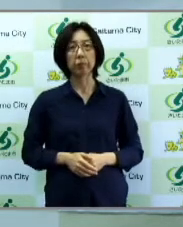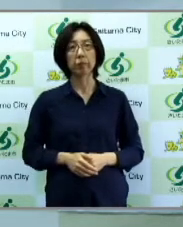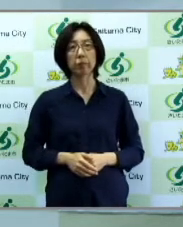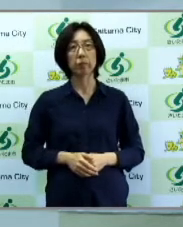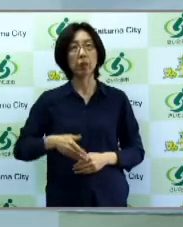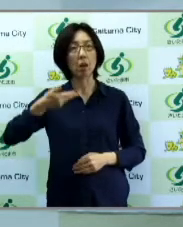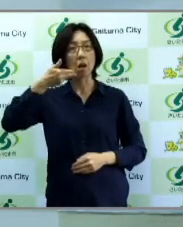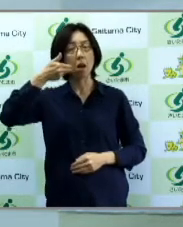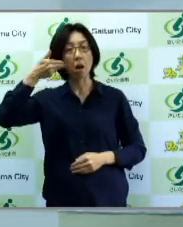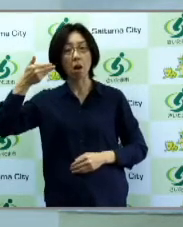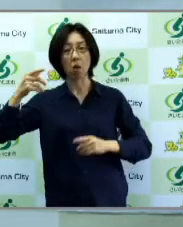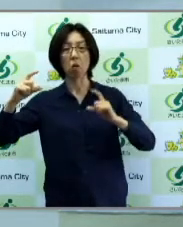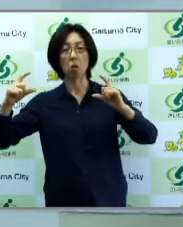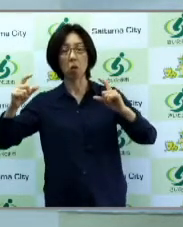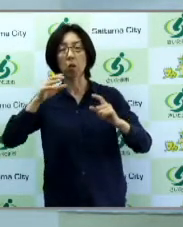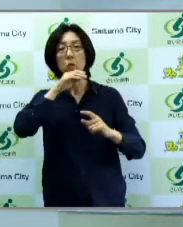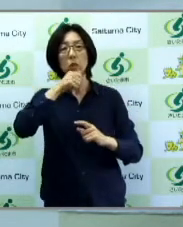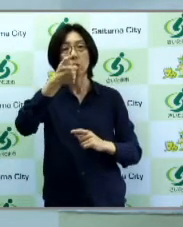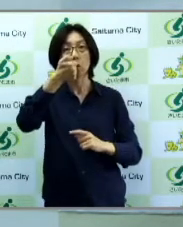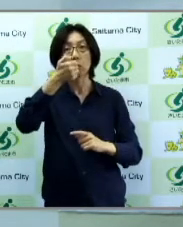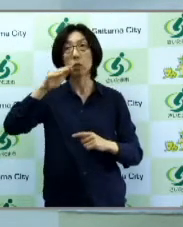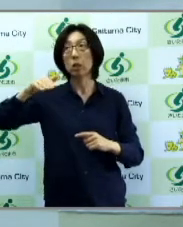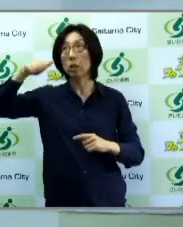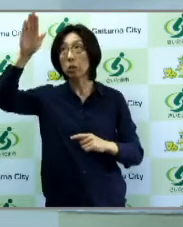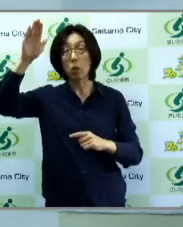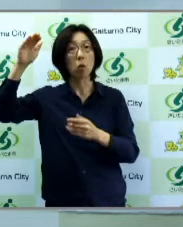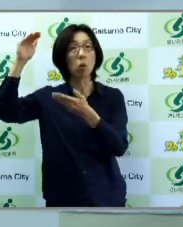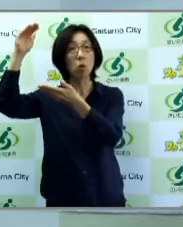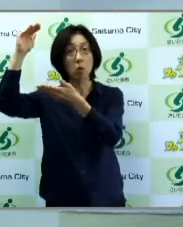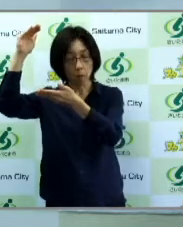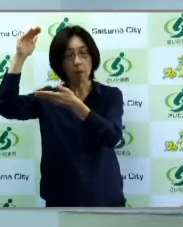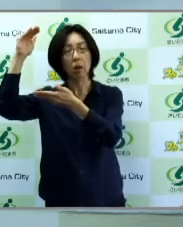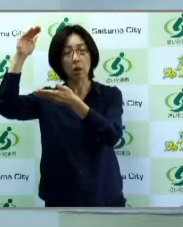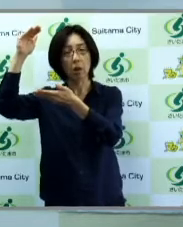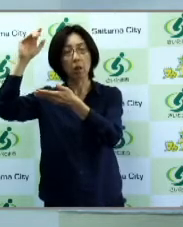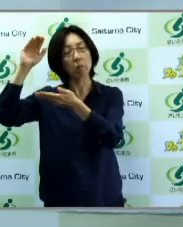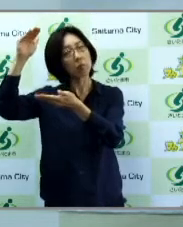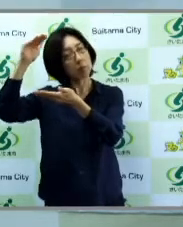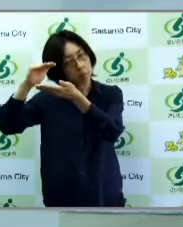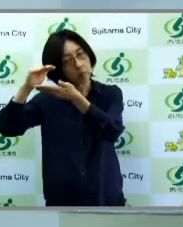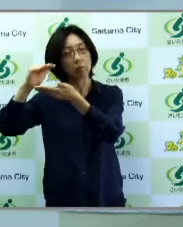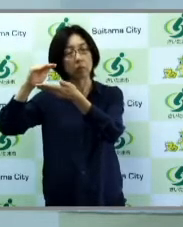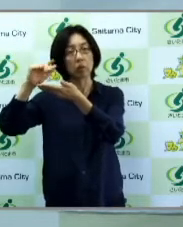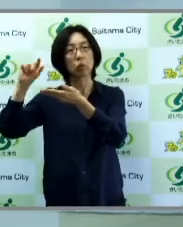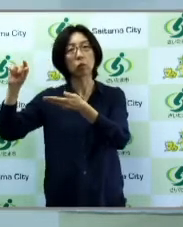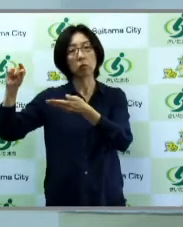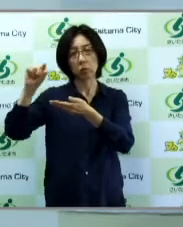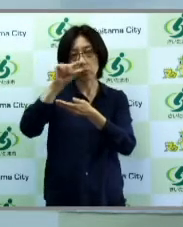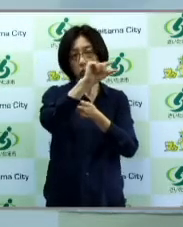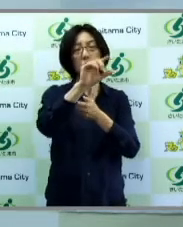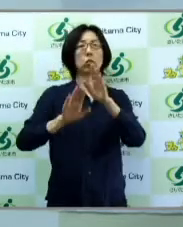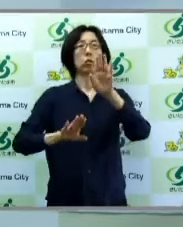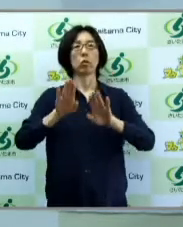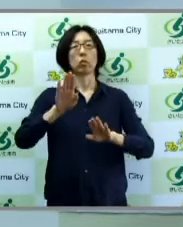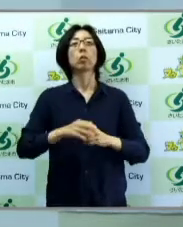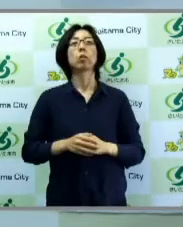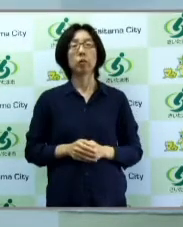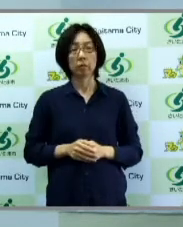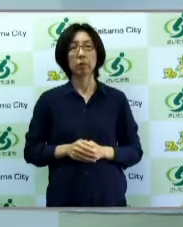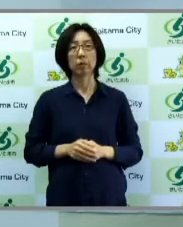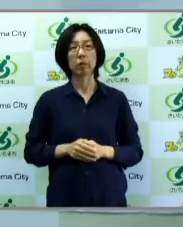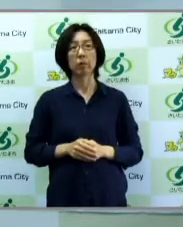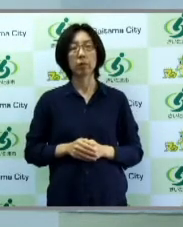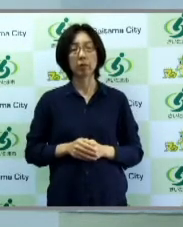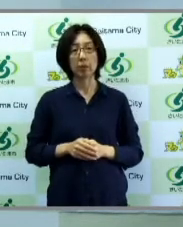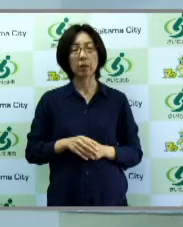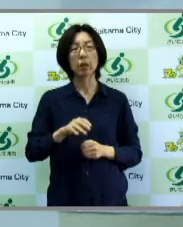の50歳代以上の世代の割合が少ない、減っているという状況でございます。キャバクラやホストクラブ